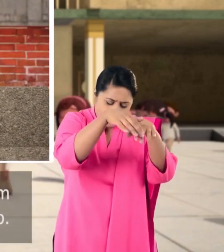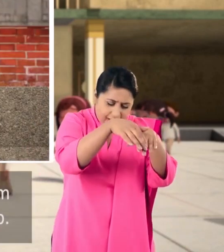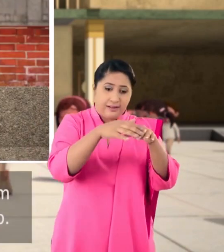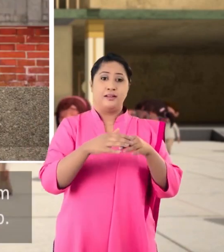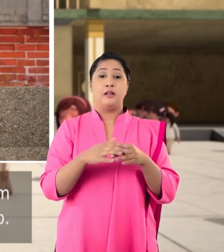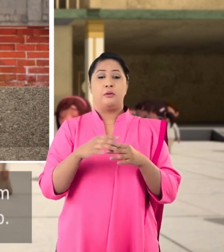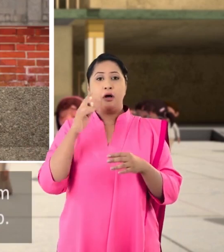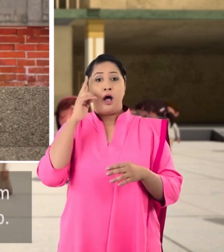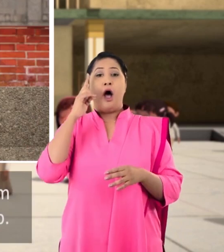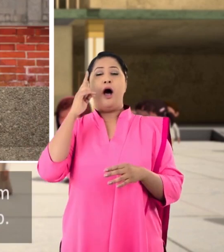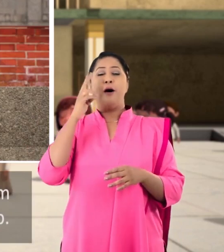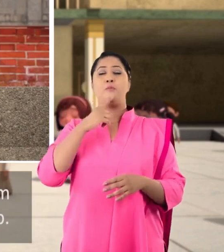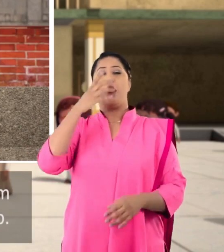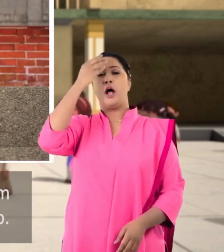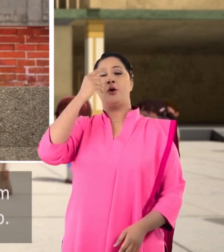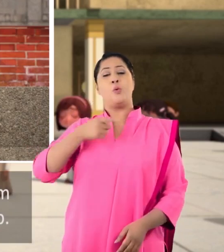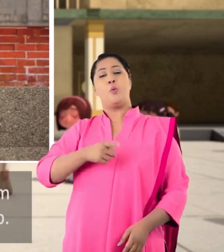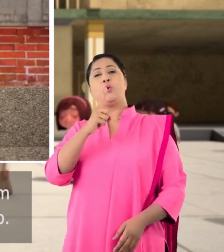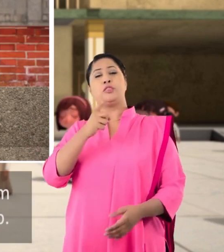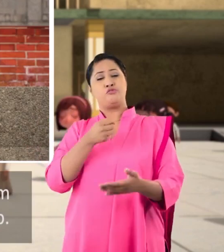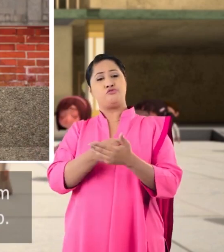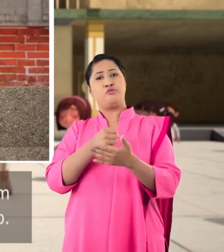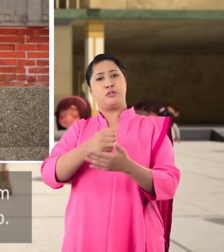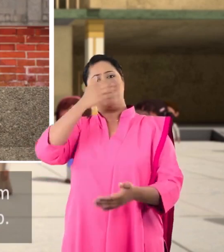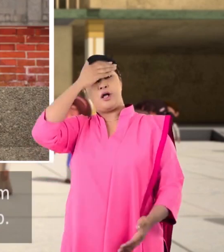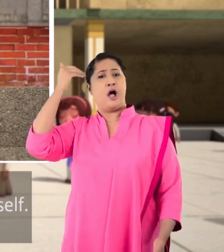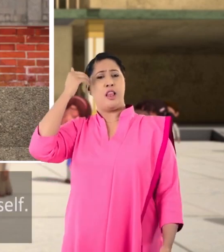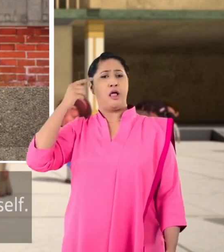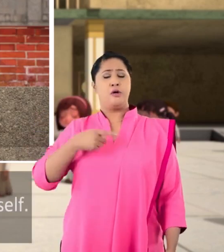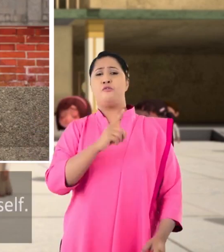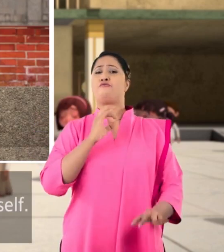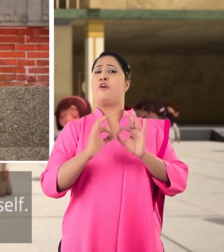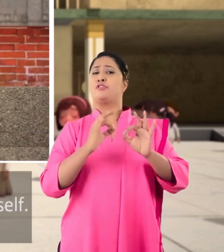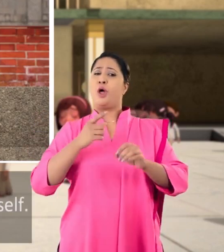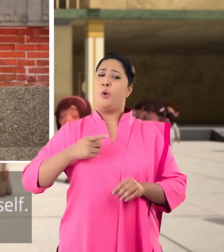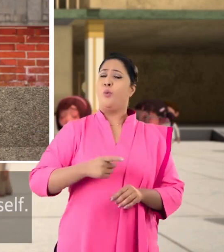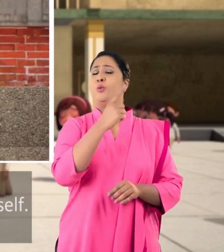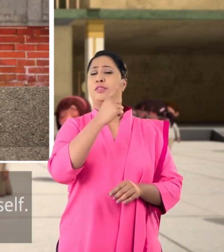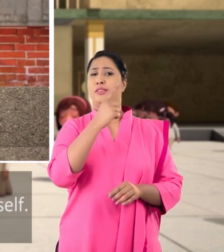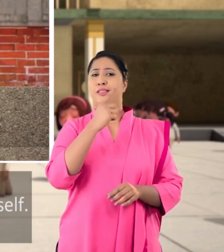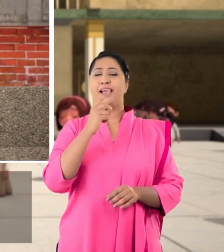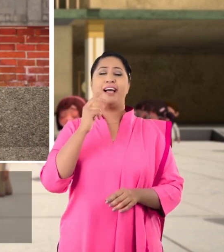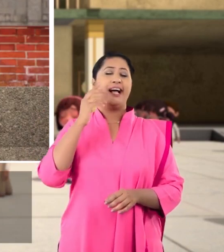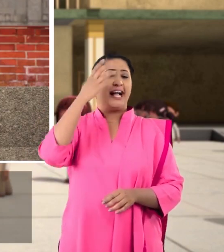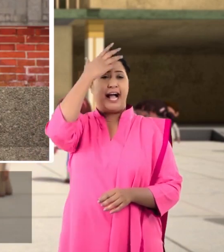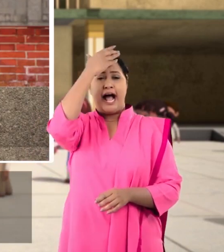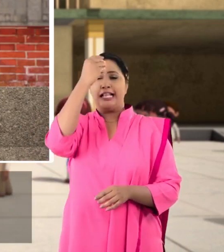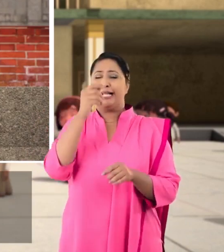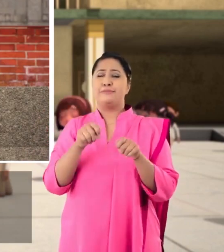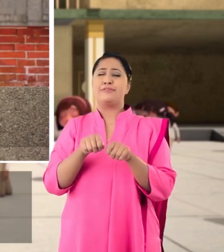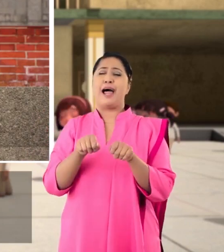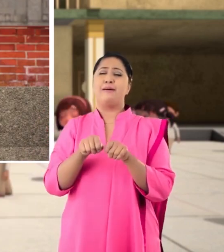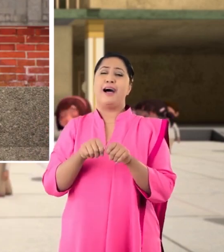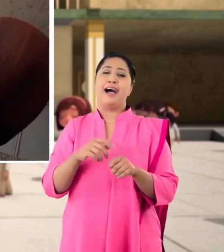बेटा ज़ैनब, ये मसला तुम खुद हल करो। पहला कदम उठा के ये फैसला तुम्हें खुद करना होगा।